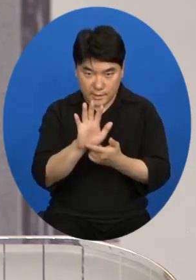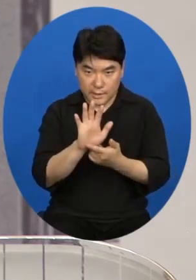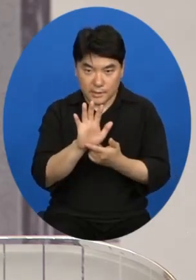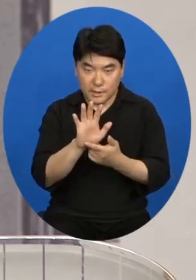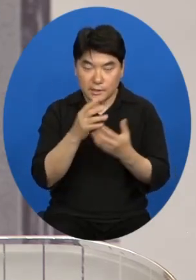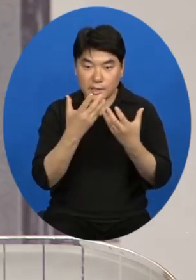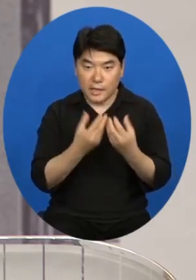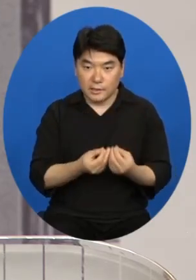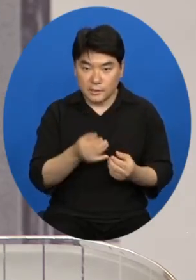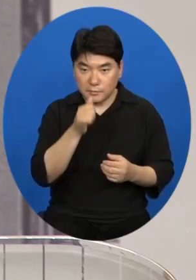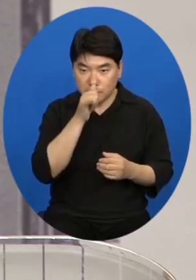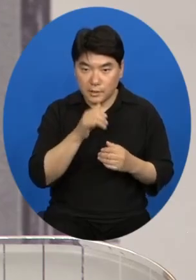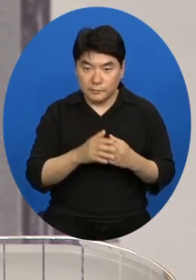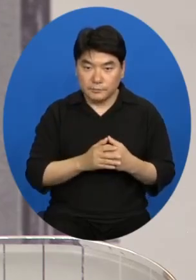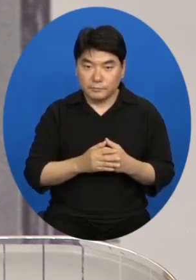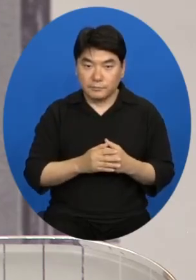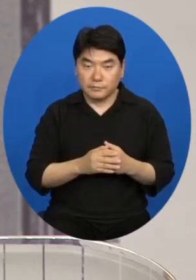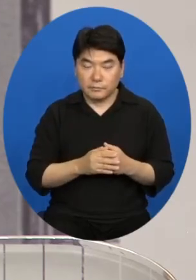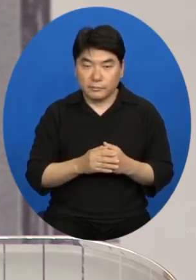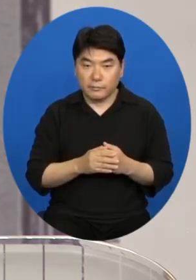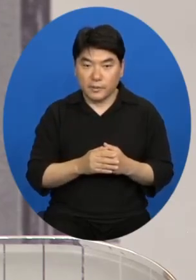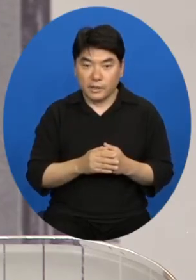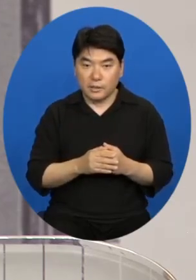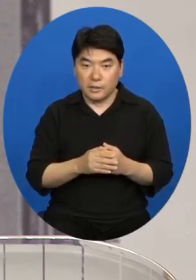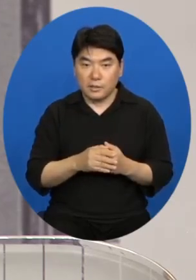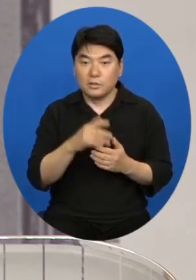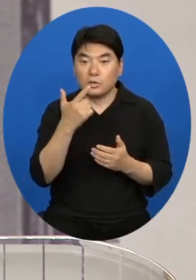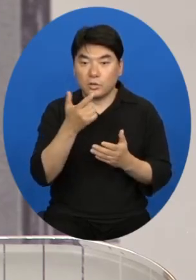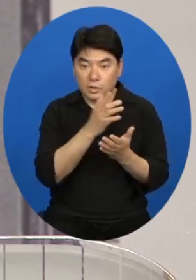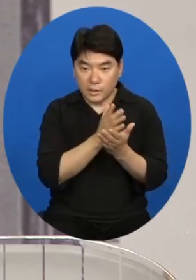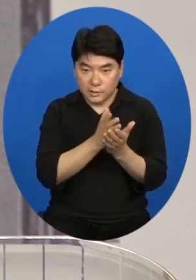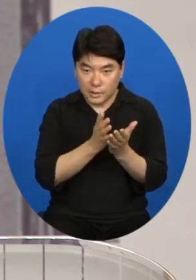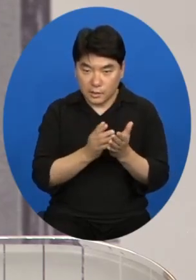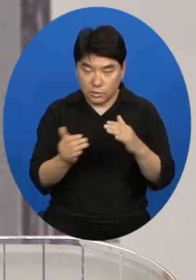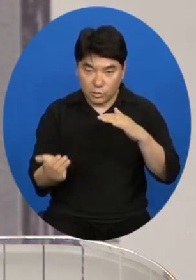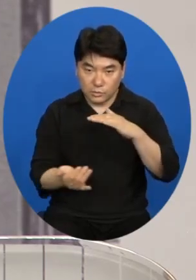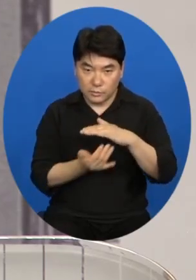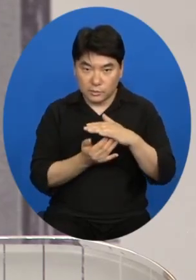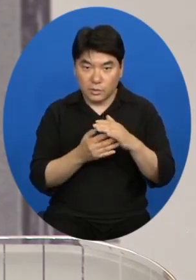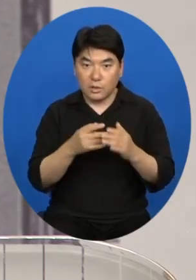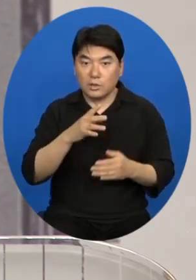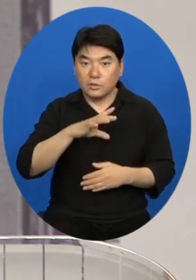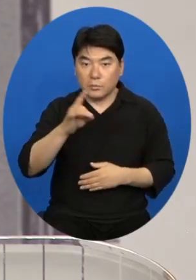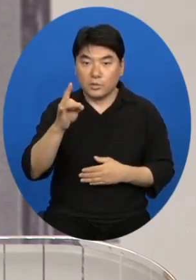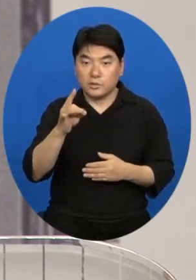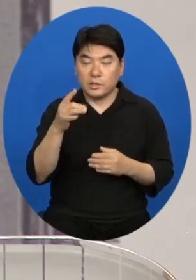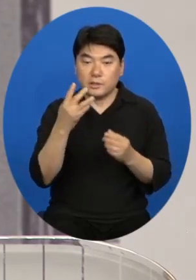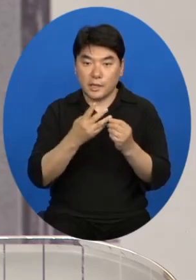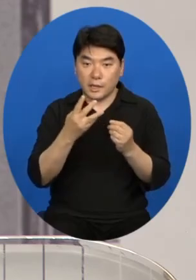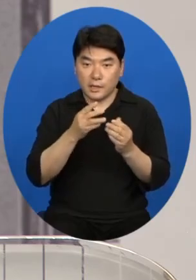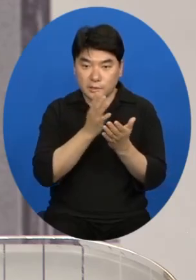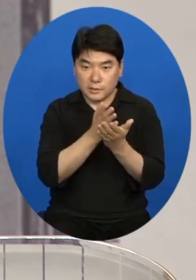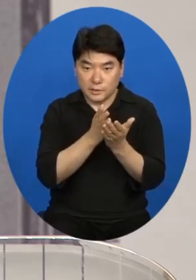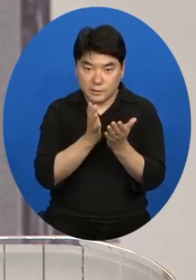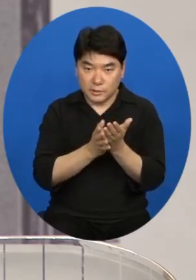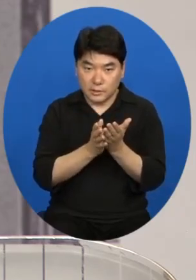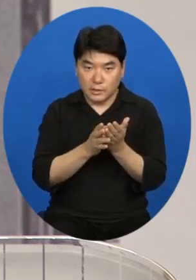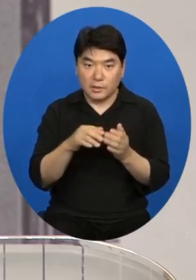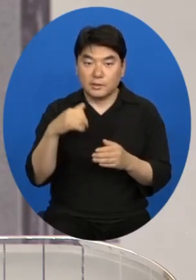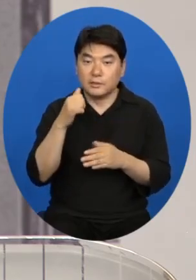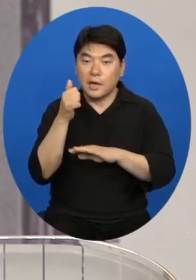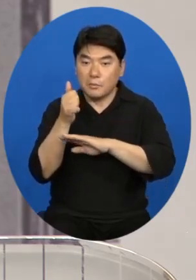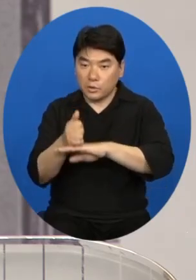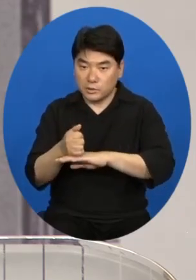이 24절에 의하면 여섯 가지가 이루어지는데, 첫 번째 세 가지가 죄와 관련이 있고 나머지 세